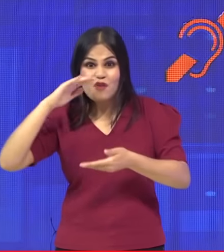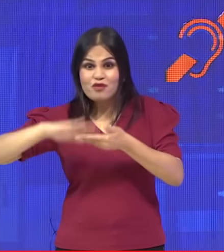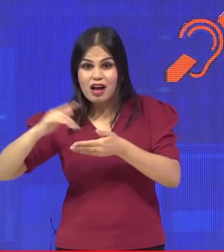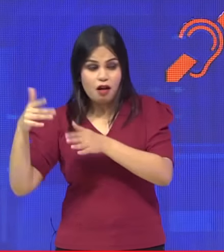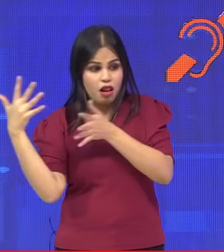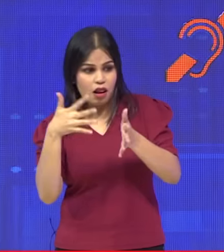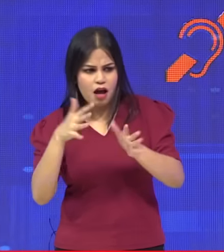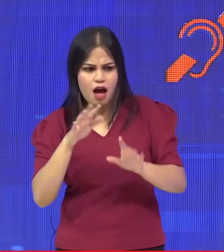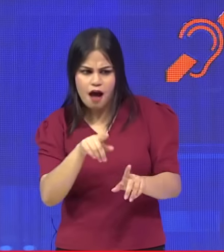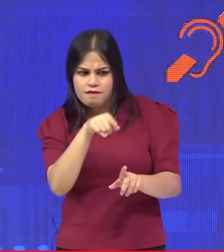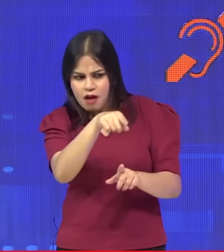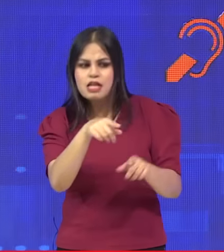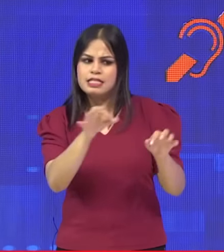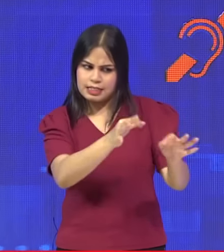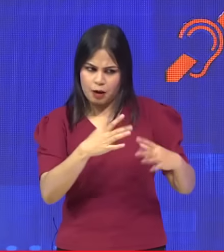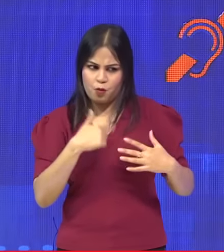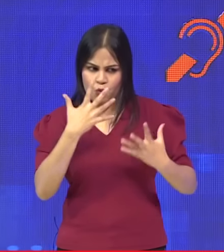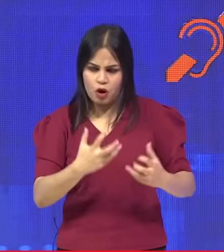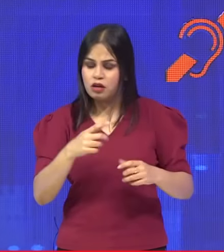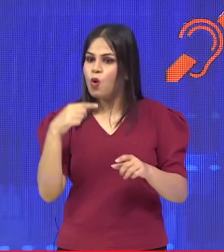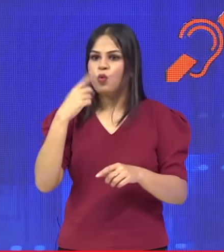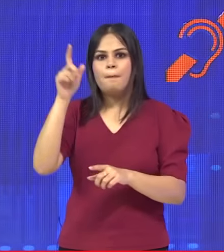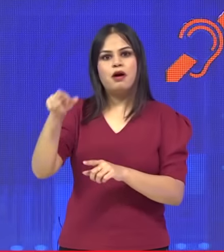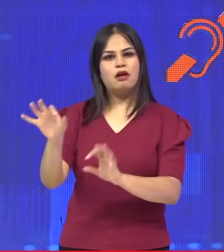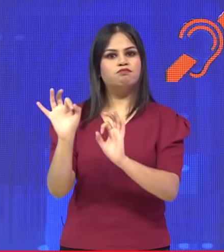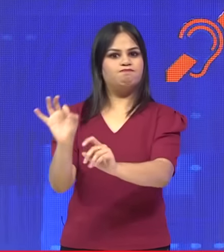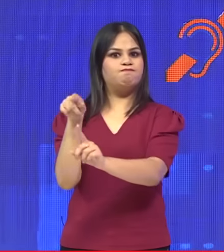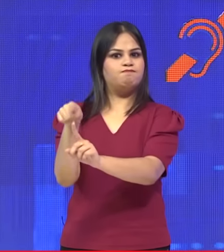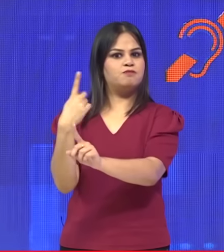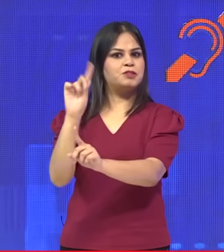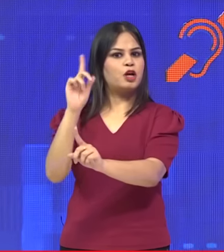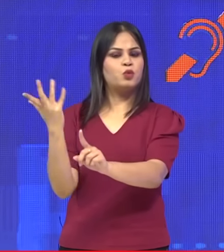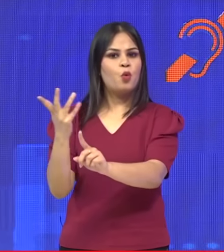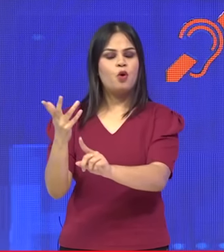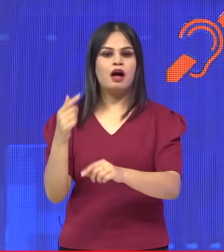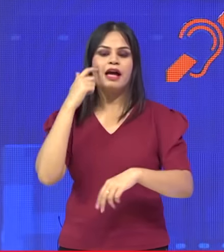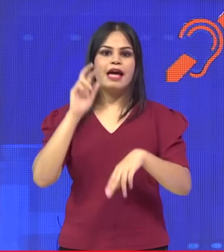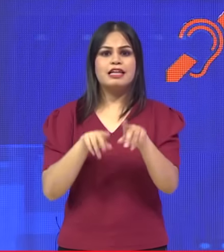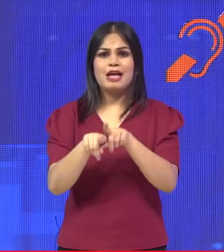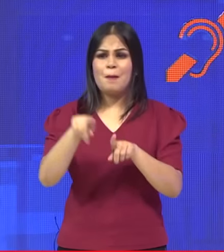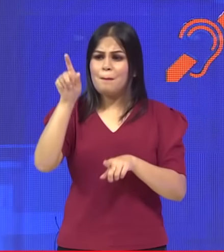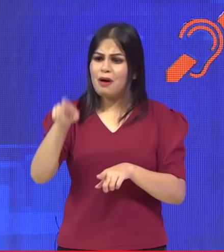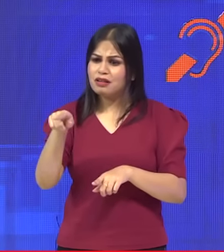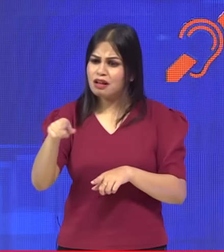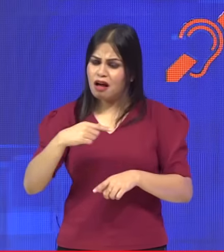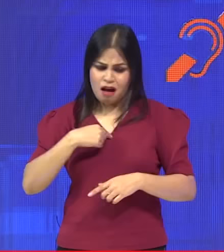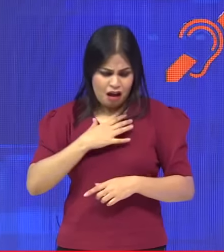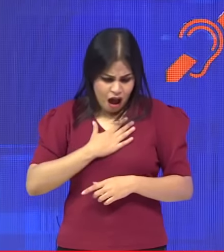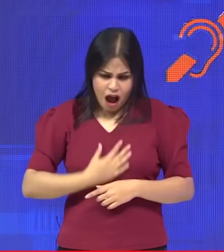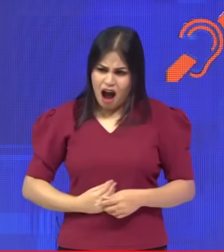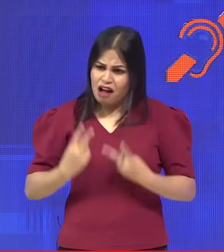वो सच्चा आदमी है देखो सब बोलो ये देखो करेक्ट मतलब के आप इतने नाखुश अपने लाइफ